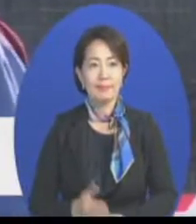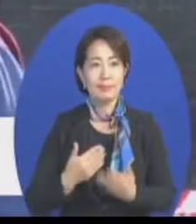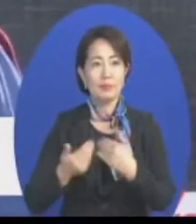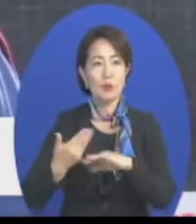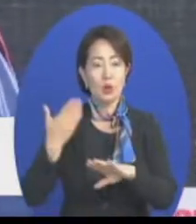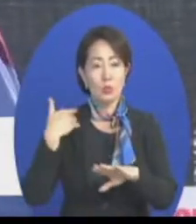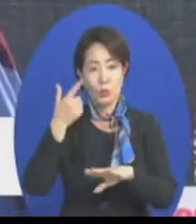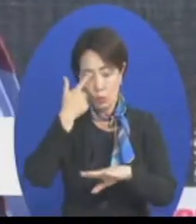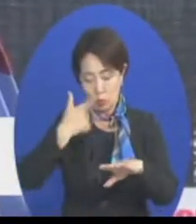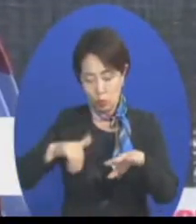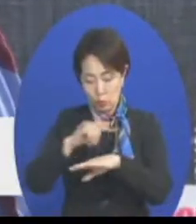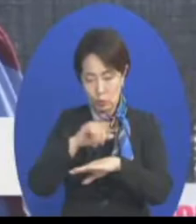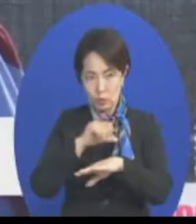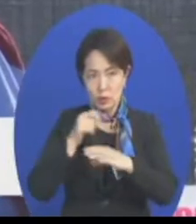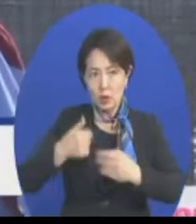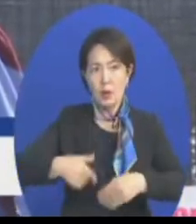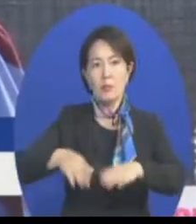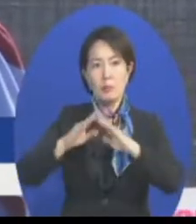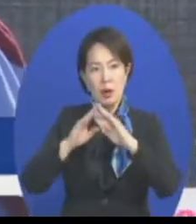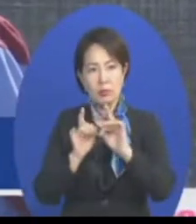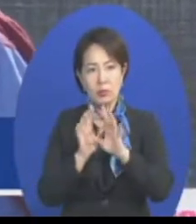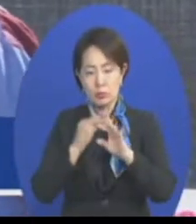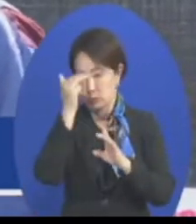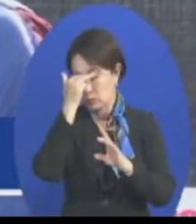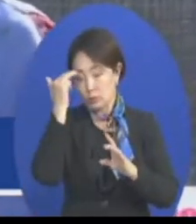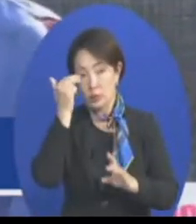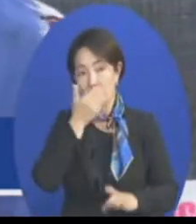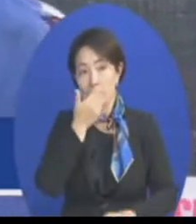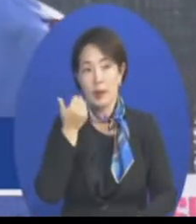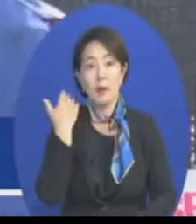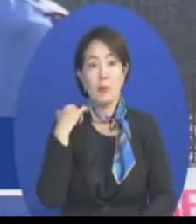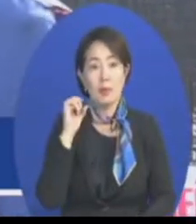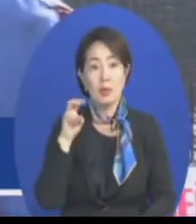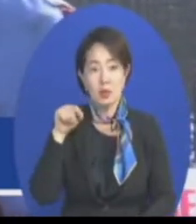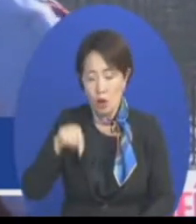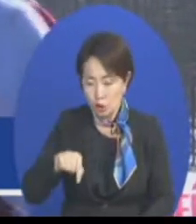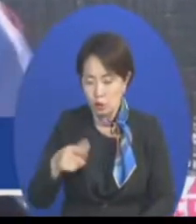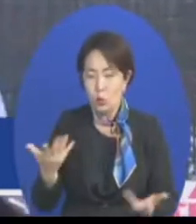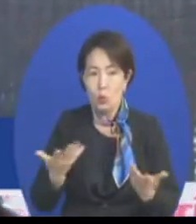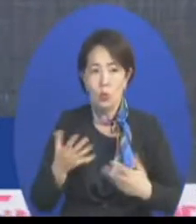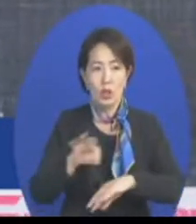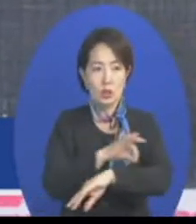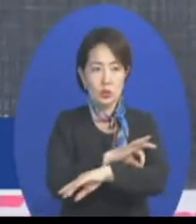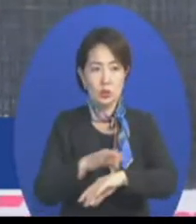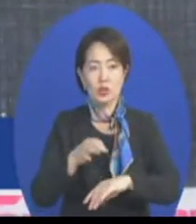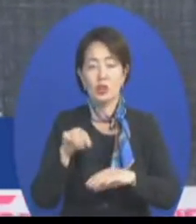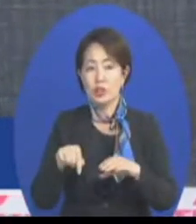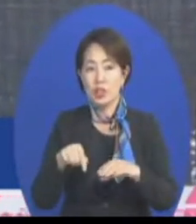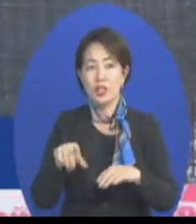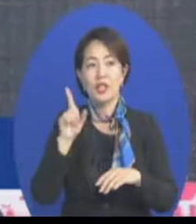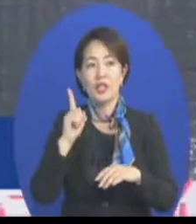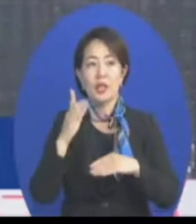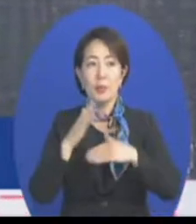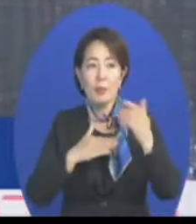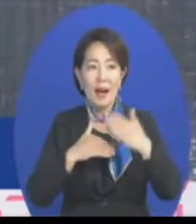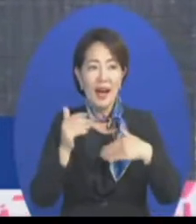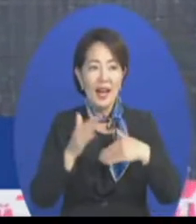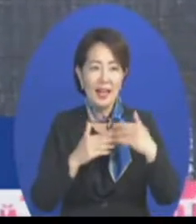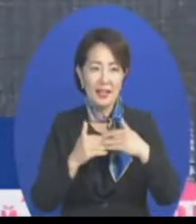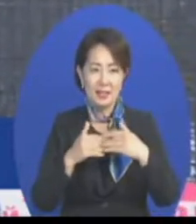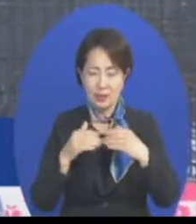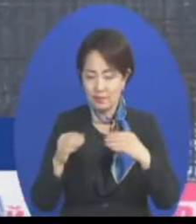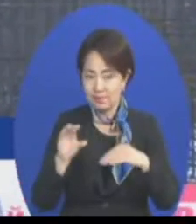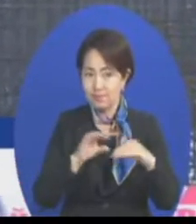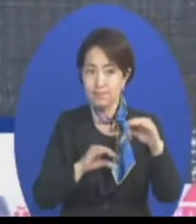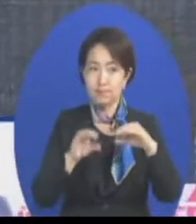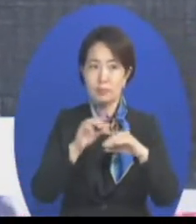Өмнө нь манай Монголд өөрөө үүнийг барьж байгуулах төслөө бол байхгүй байсан. За өнөөдөр бол бид нар төсөл дээр нэгт яг барилга угсралт